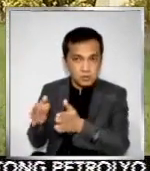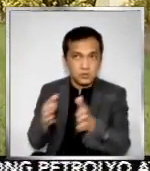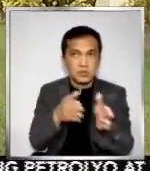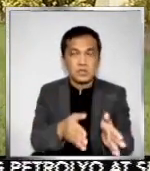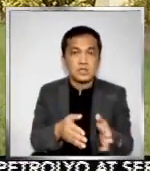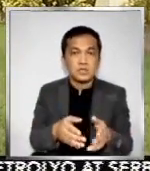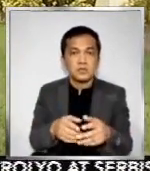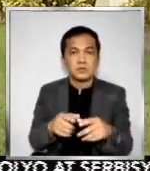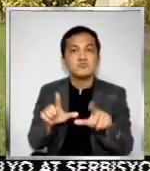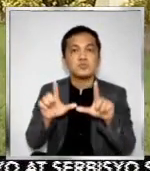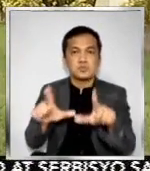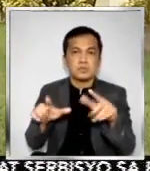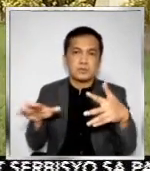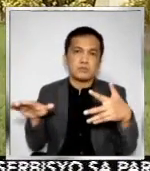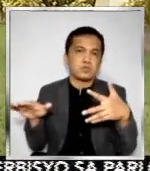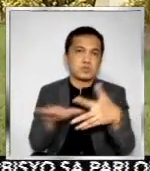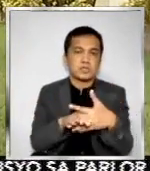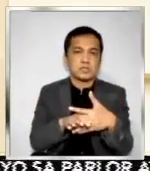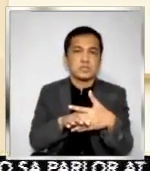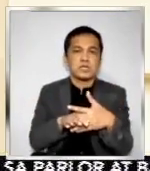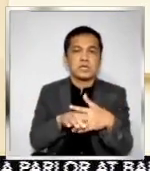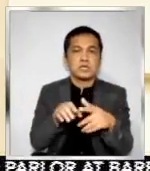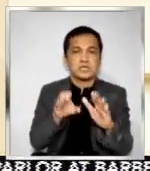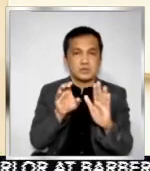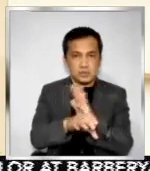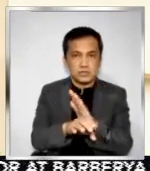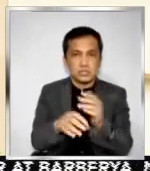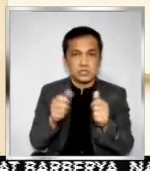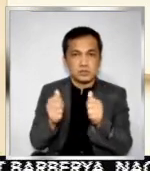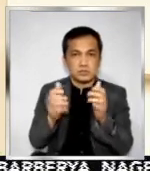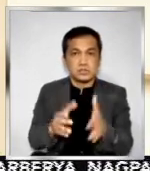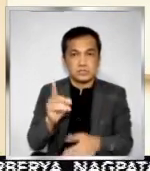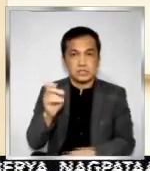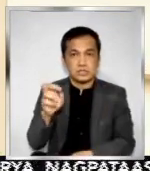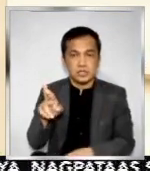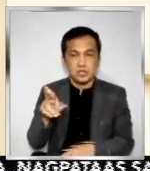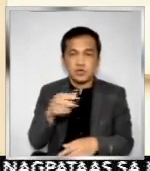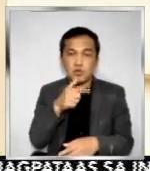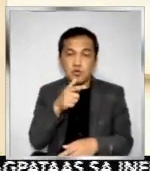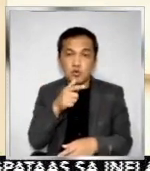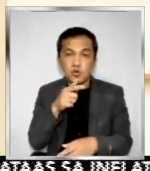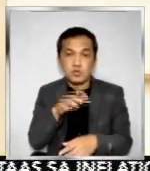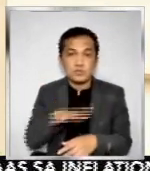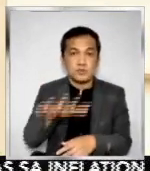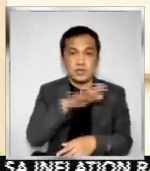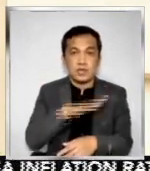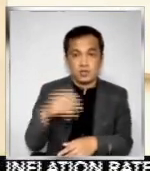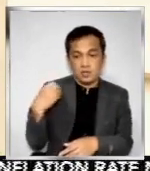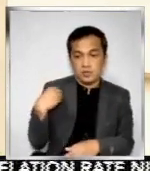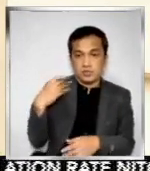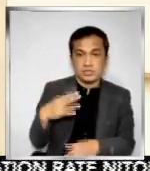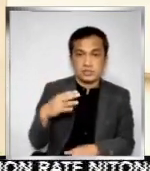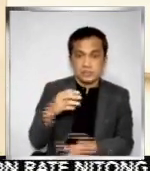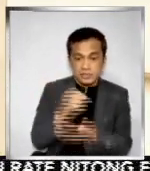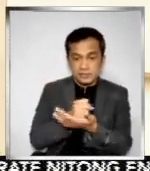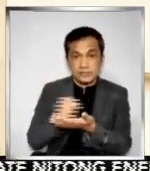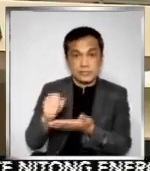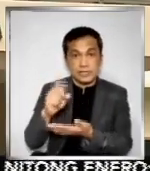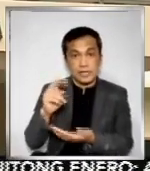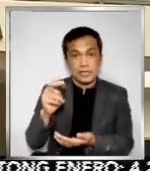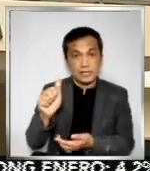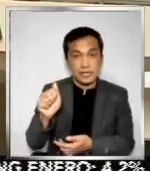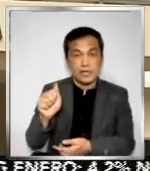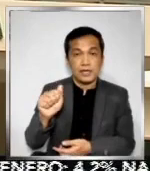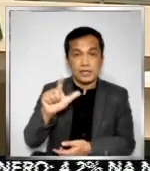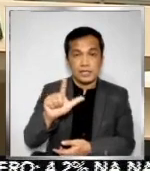kasong kriminal at administratibo ang DENR laban sa mga opisyal ng Santa Ana LGU. Sinubukan naming kunin ang panig ni Mayor